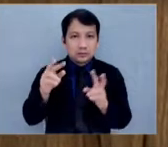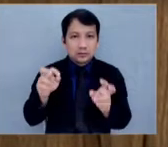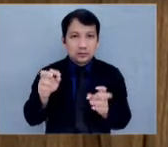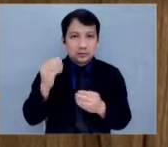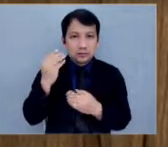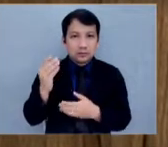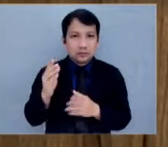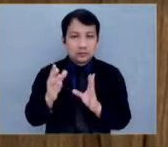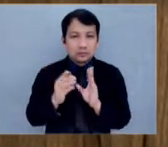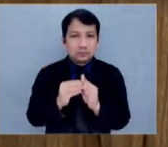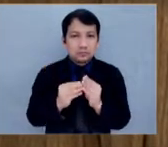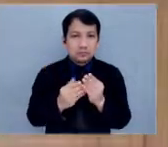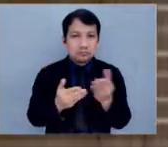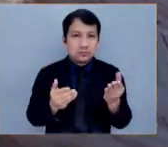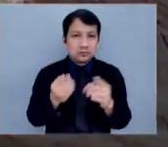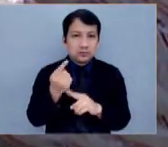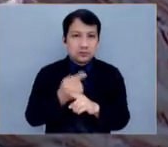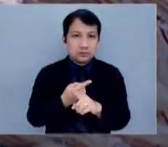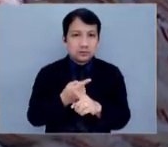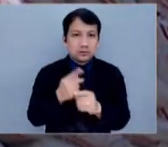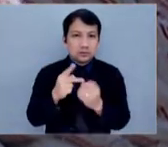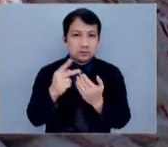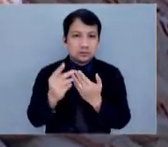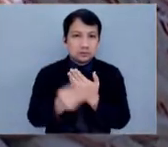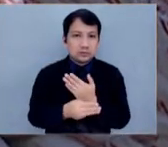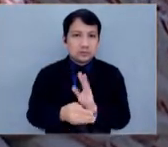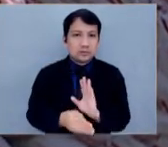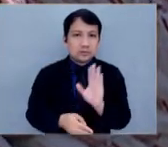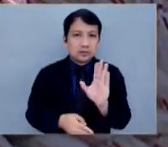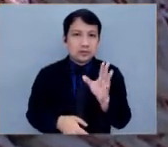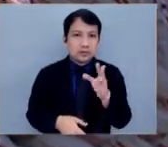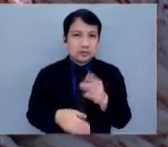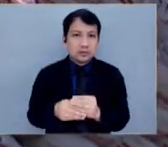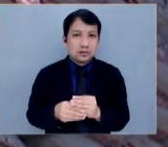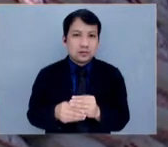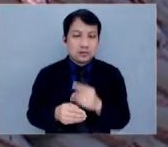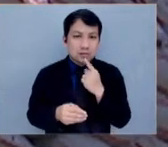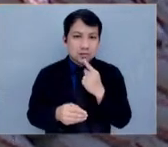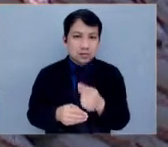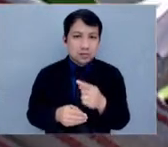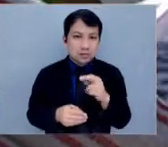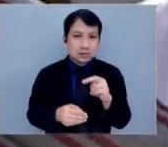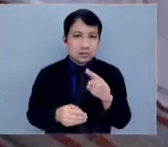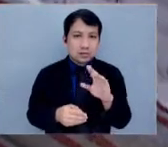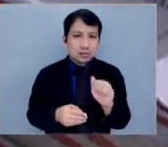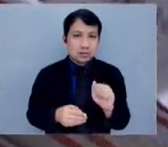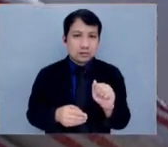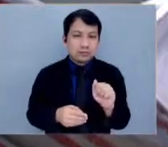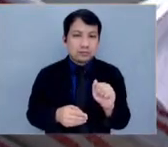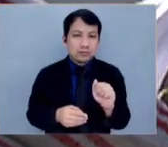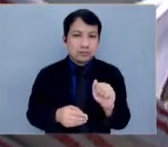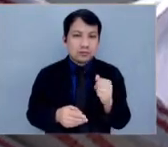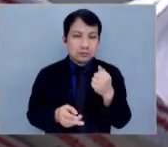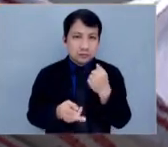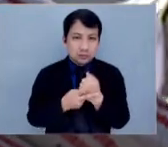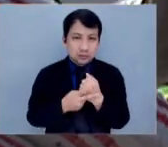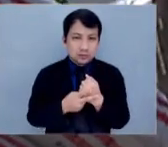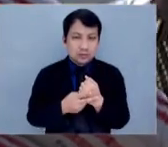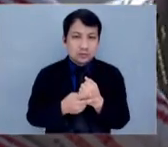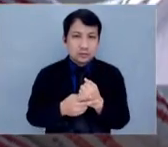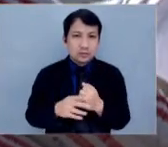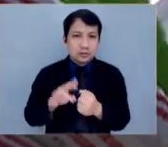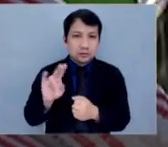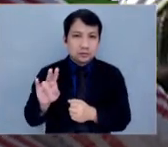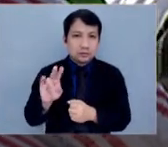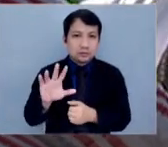for each province. Samantala, kinumpirma rin ng NFA na nasa warehouse pa nila ang 75,000 sako